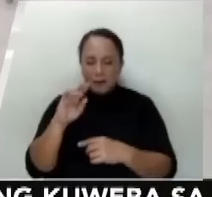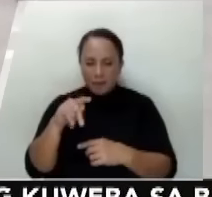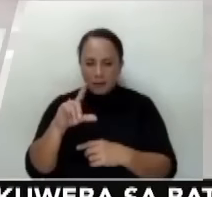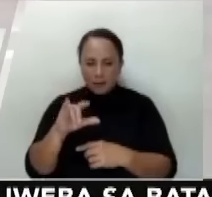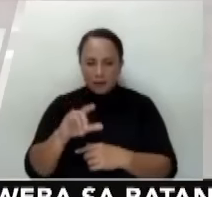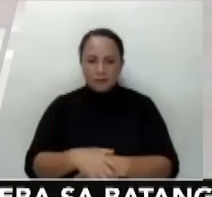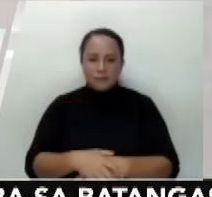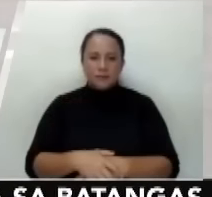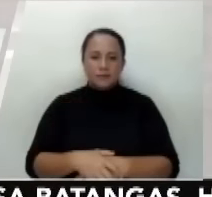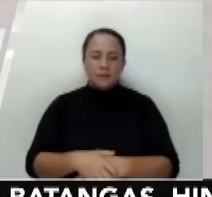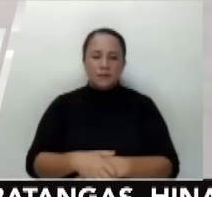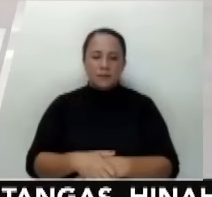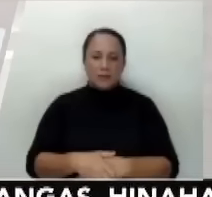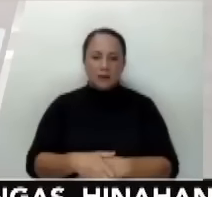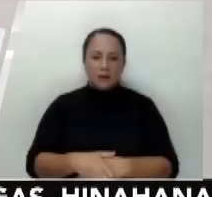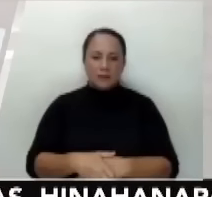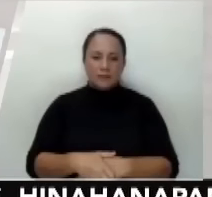Rafi?